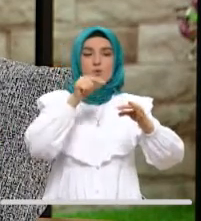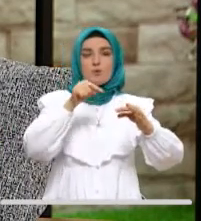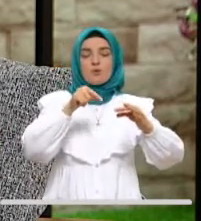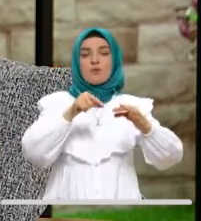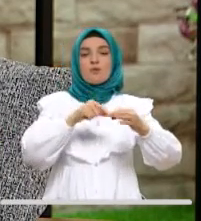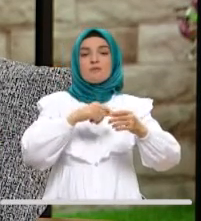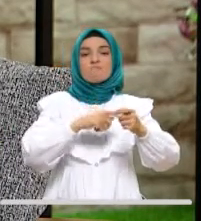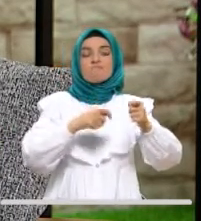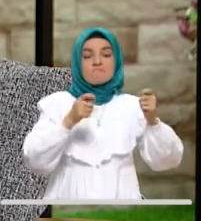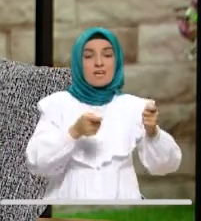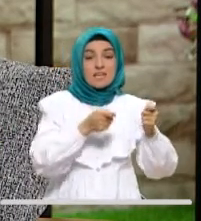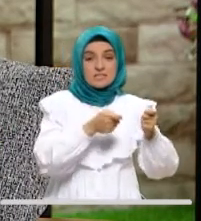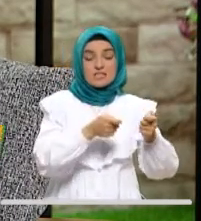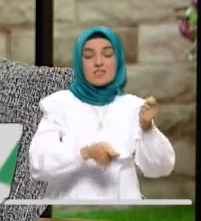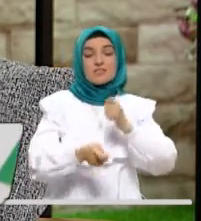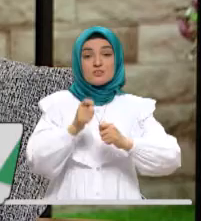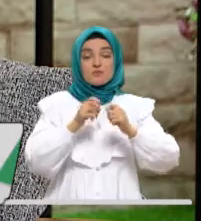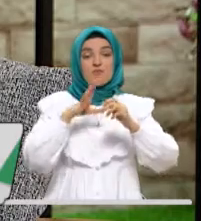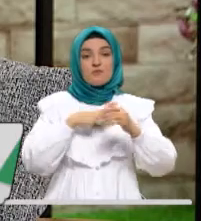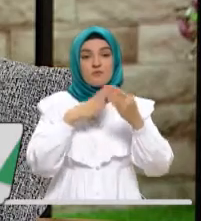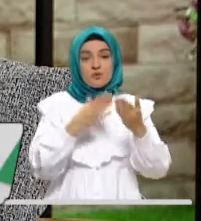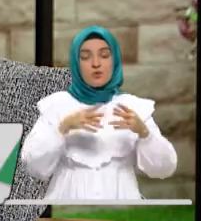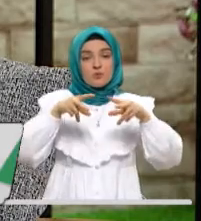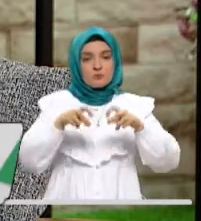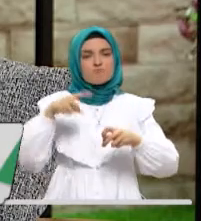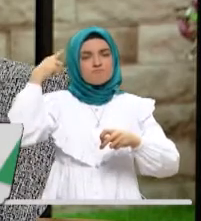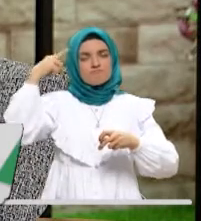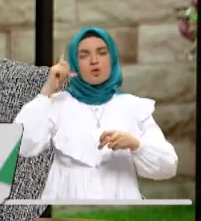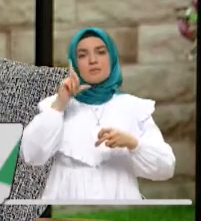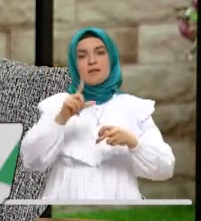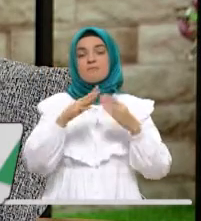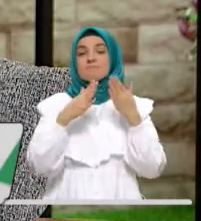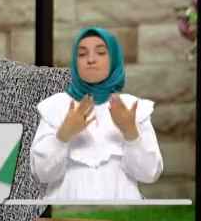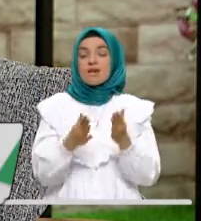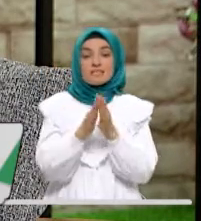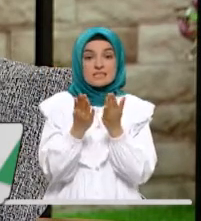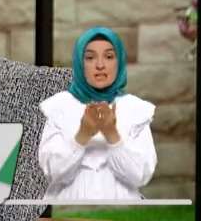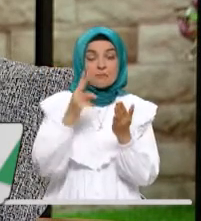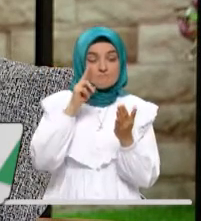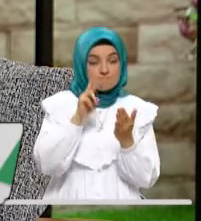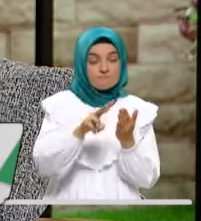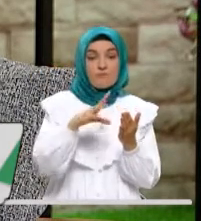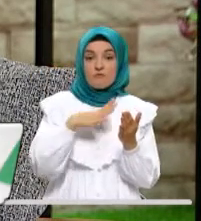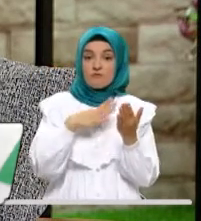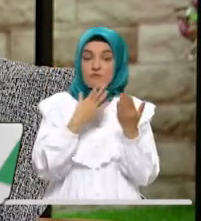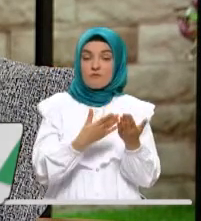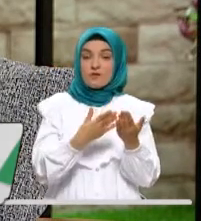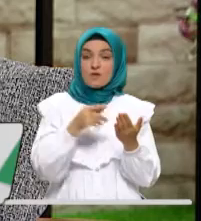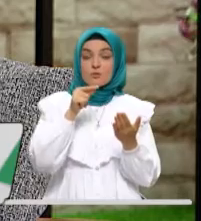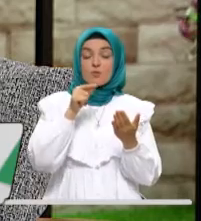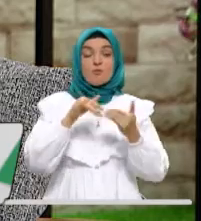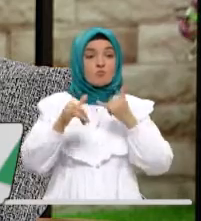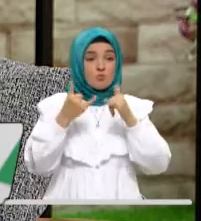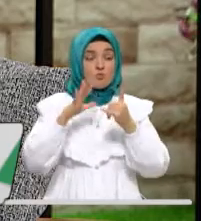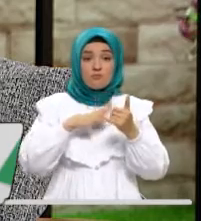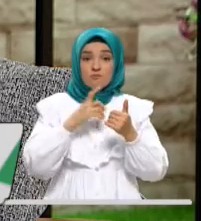ise oturup bir düşünmemiz gerekiyor bazıları hakkında konuşurken. Yahut arşivlere girdiğiniz zaman entrika görüyor musunuz? Katil görüyor musunuz?